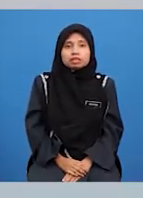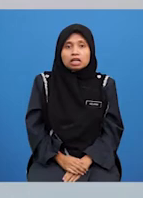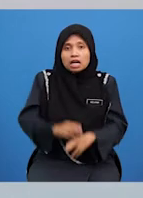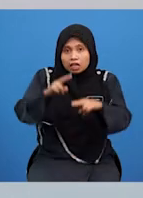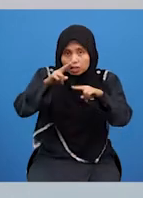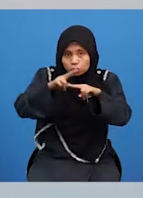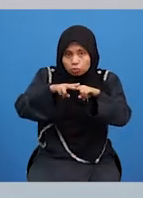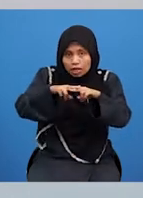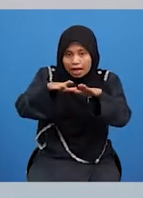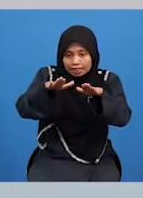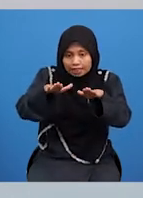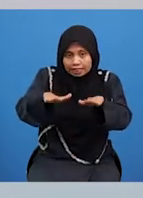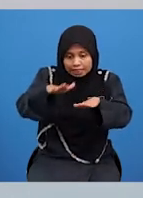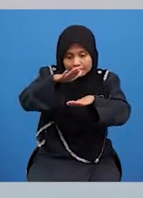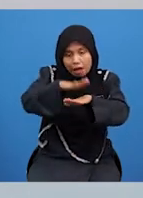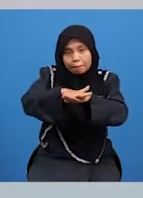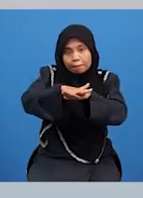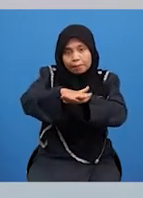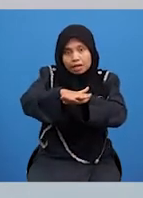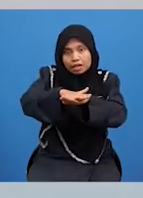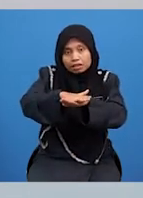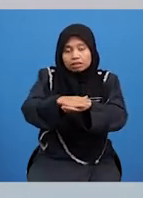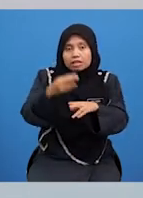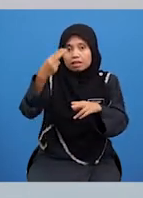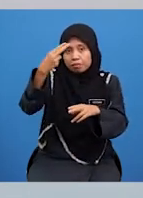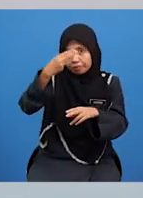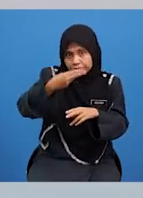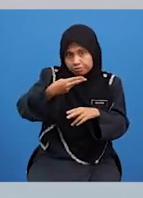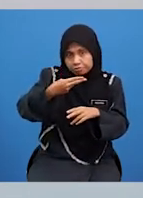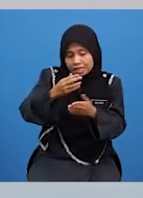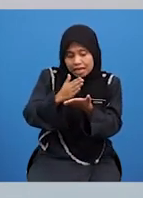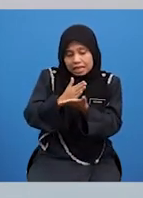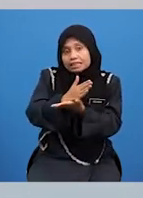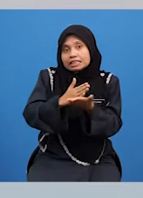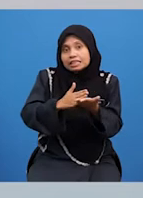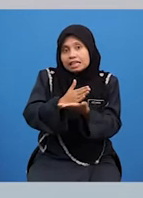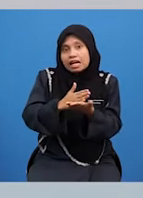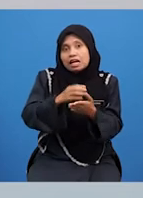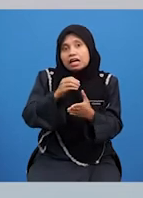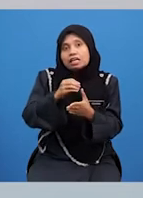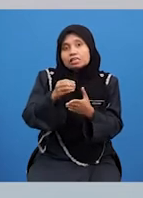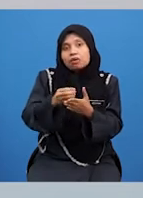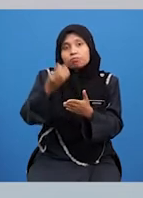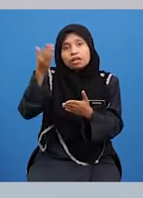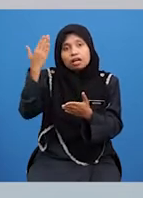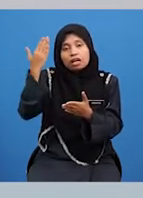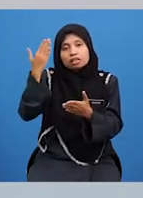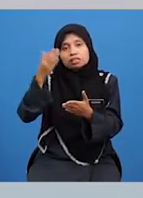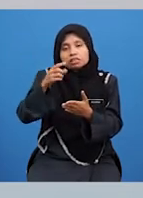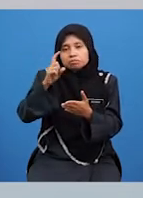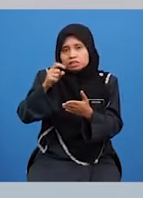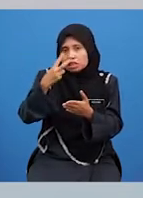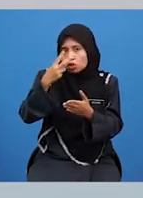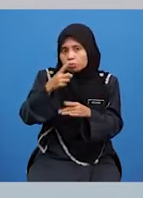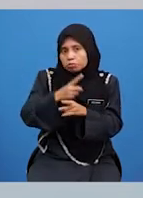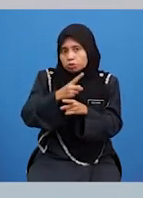ada hadapan, tengah ataupun belakang, perlu dianalisis. Betul, tepat sekali. Supaya